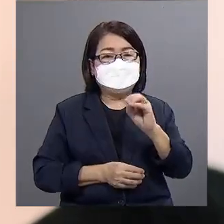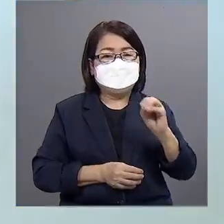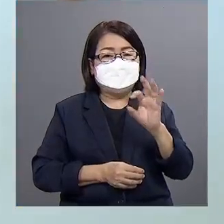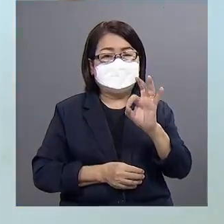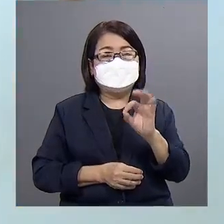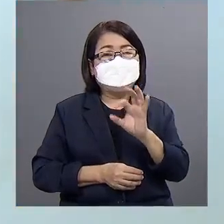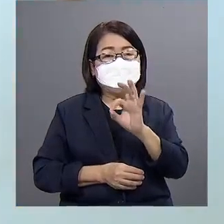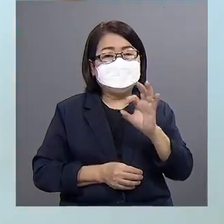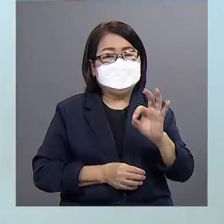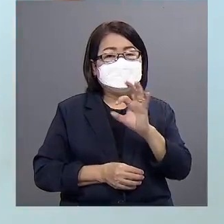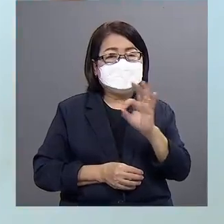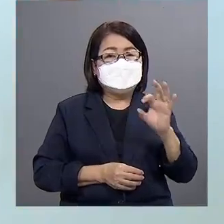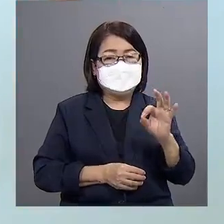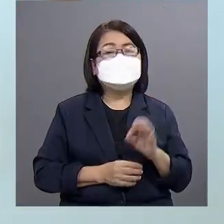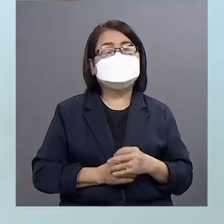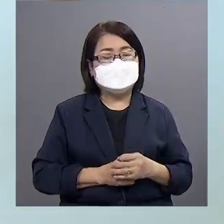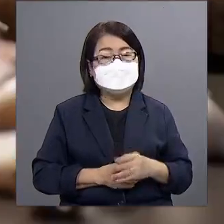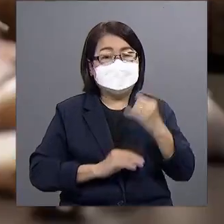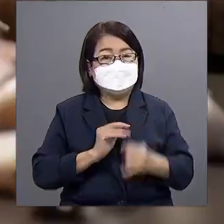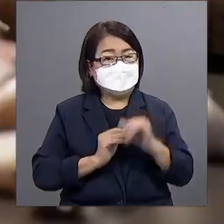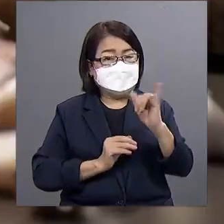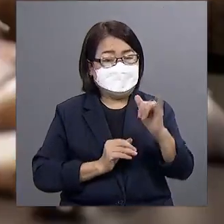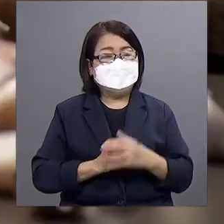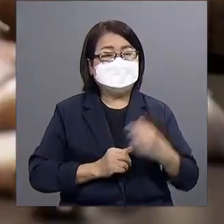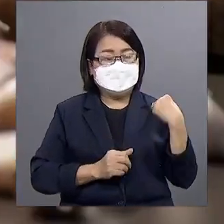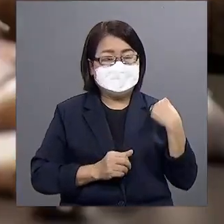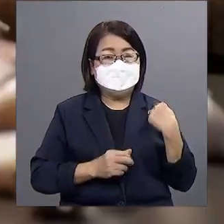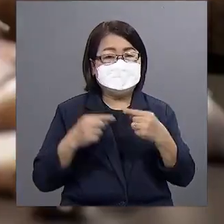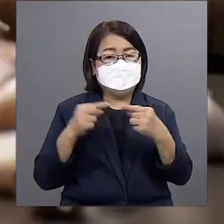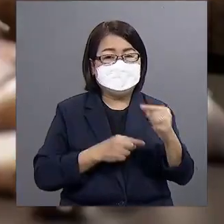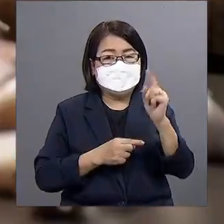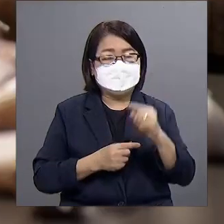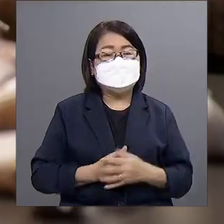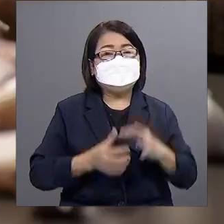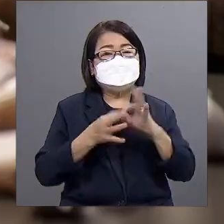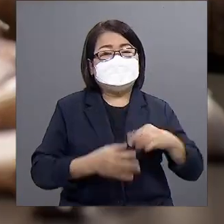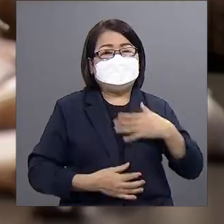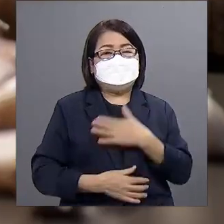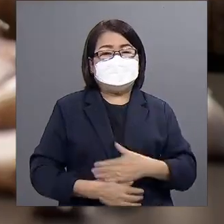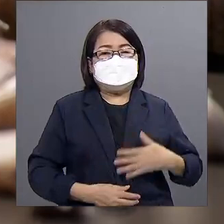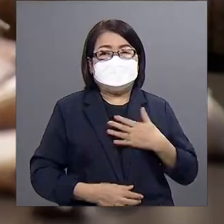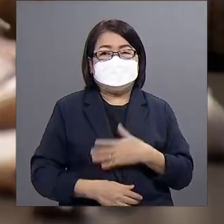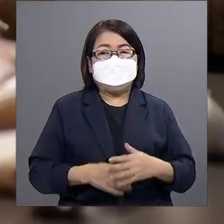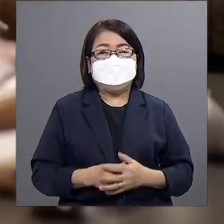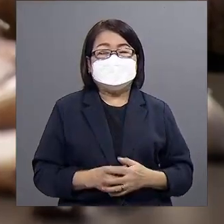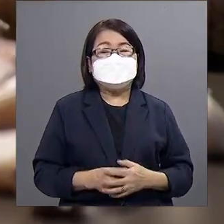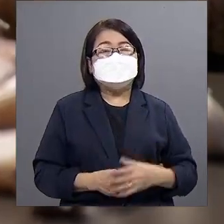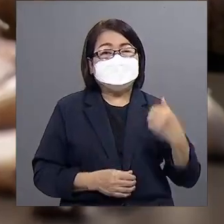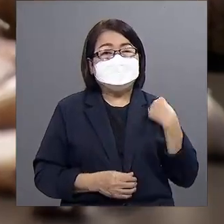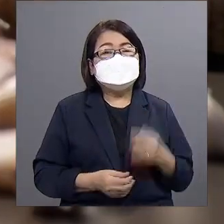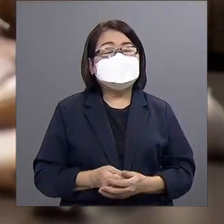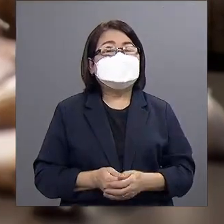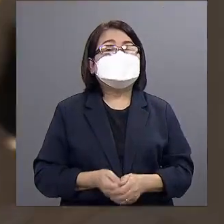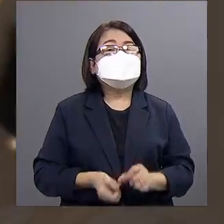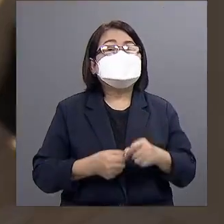020099999ครับ ค่ะยังไม่หมดเพียงเท่านี้ค่ะคุณผู้ชมมาที่เรื่องของสุขภาพกันบ้างนะคะจากที่มีการส่งต่อกันว่าการกินกระ